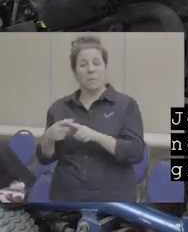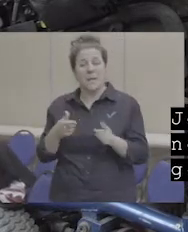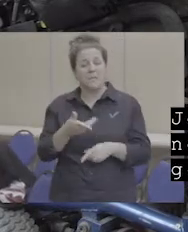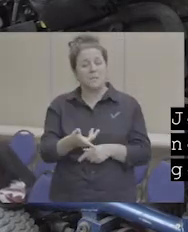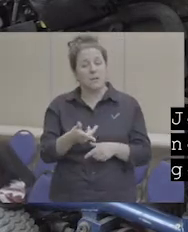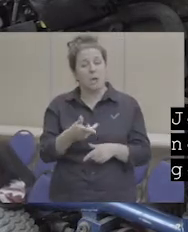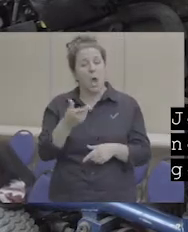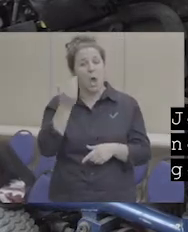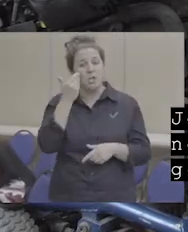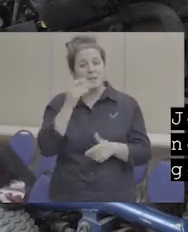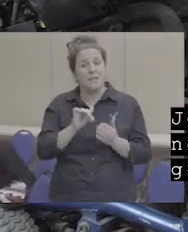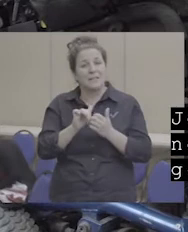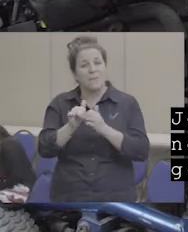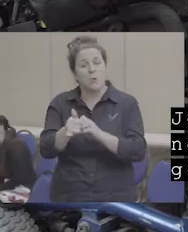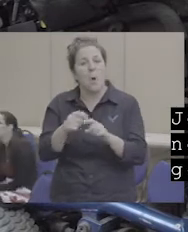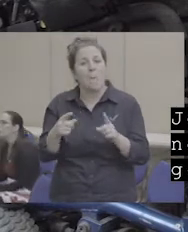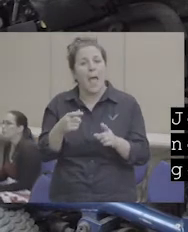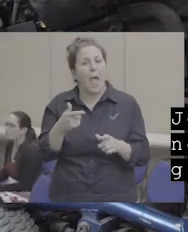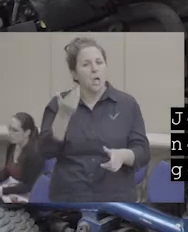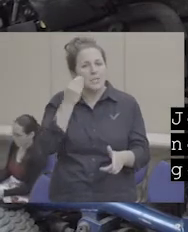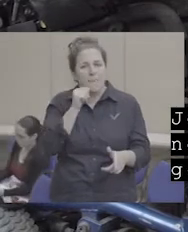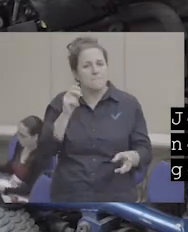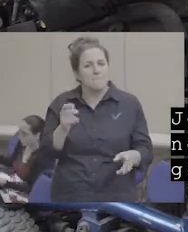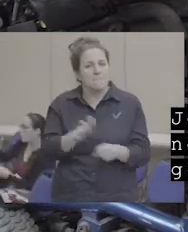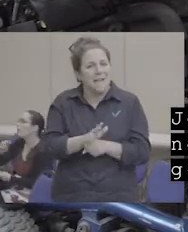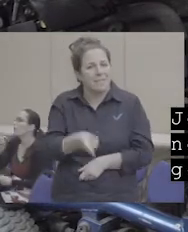consciente qu'elle va passer vite à votre goût.